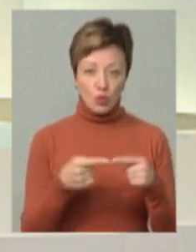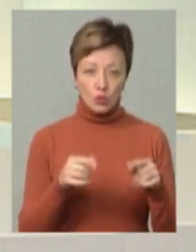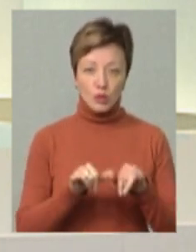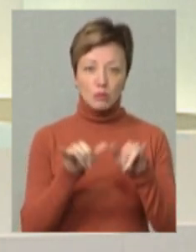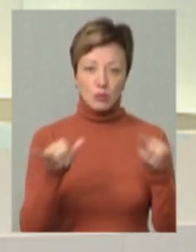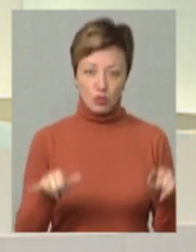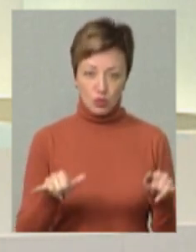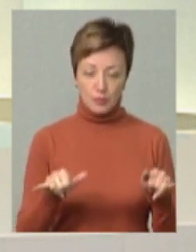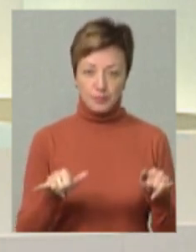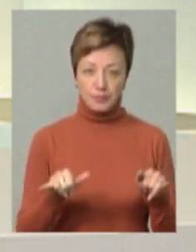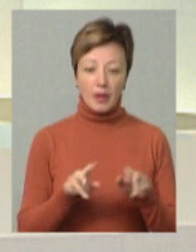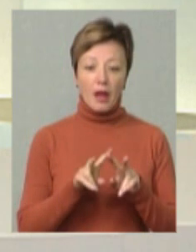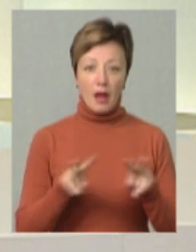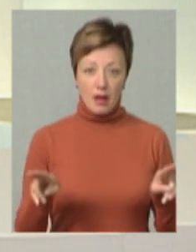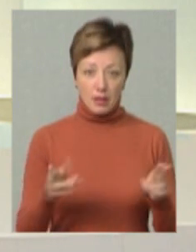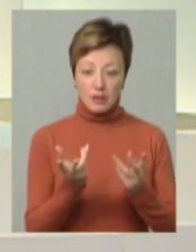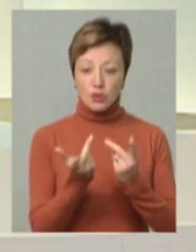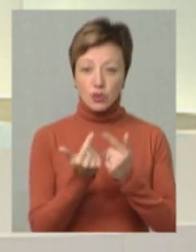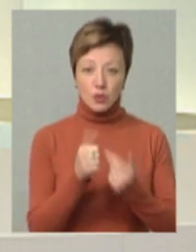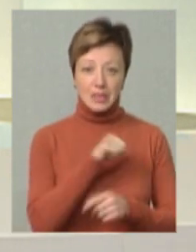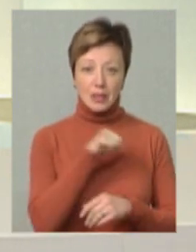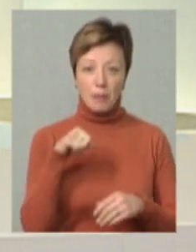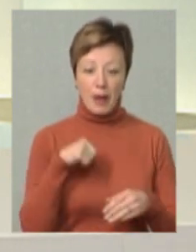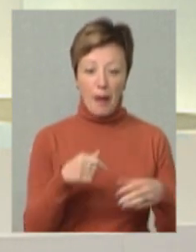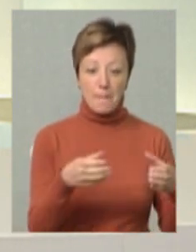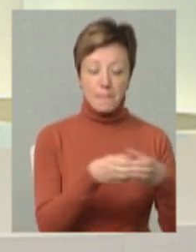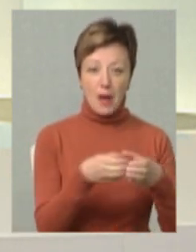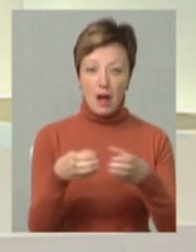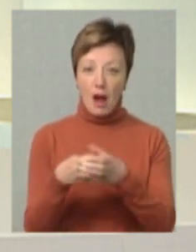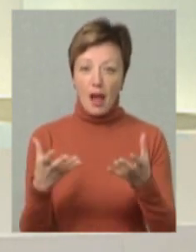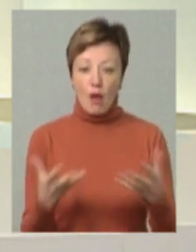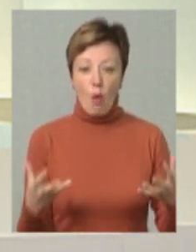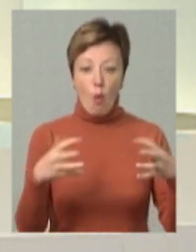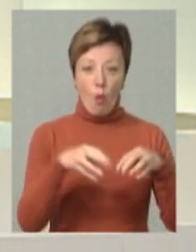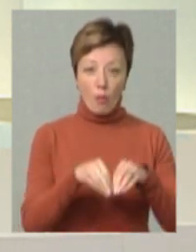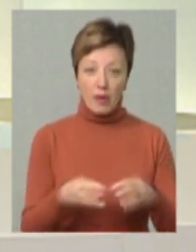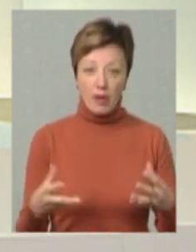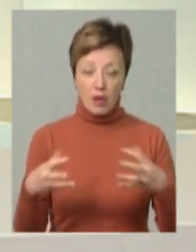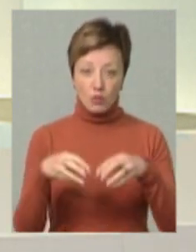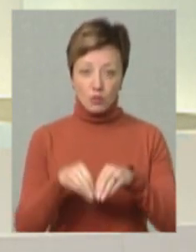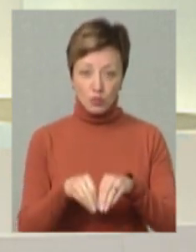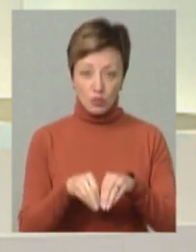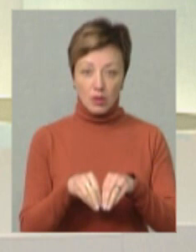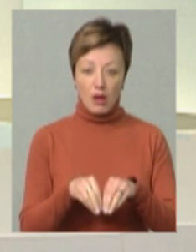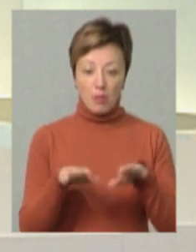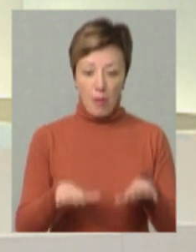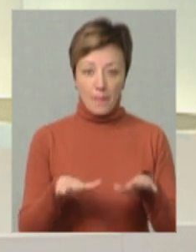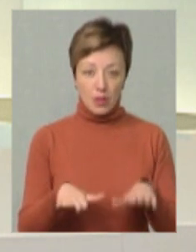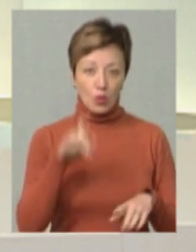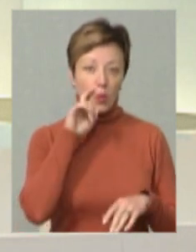збільшується. Як і число самих парафій, які об'єднуються в помісну українську